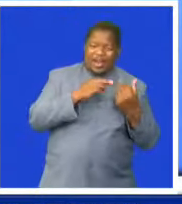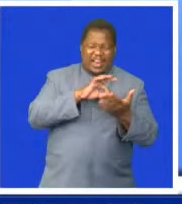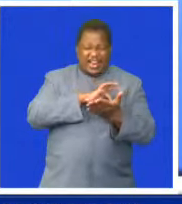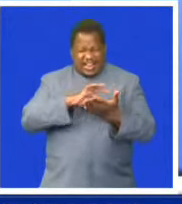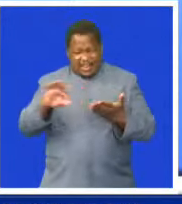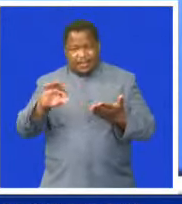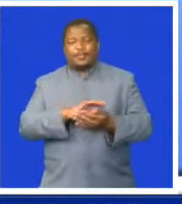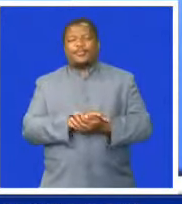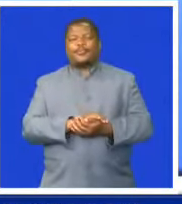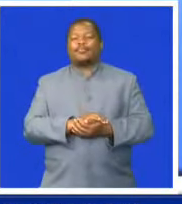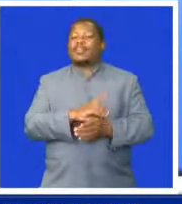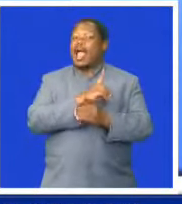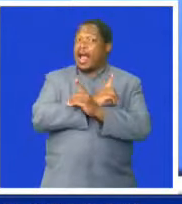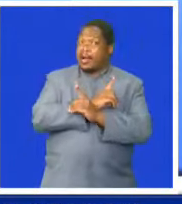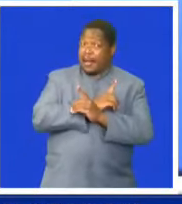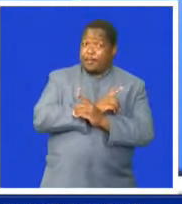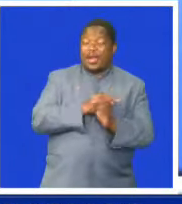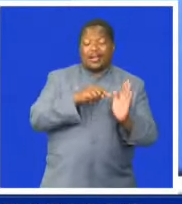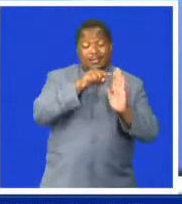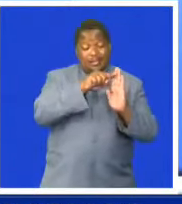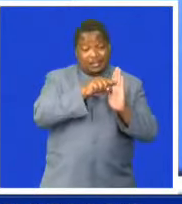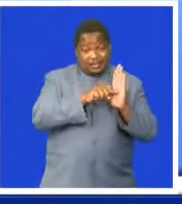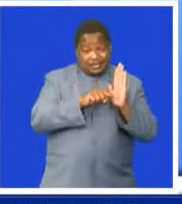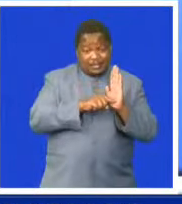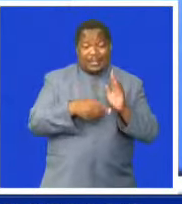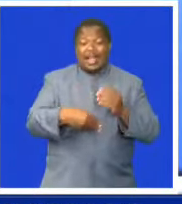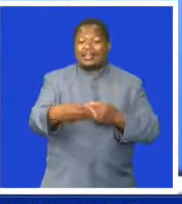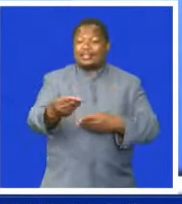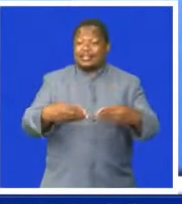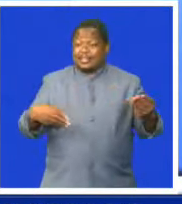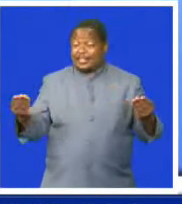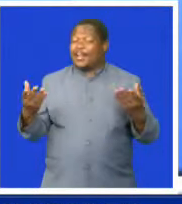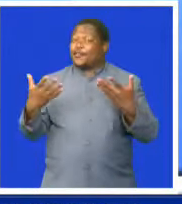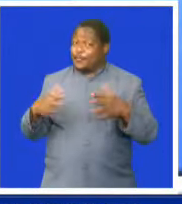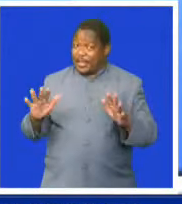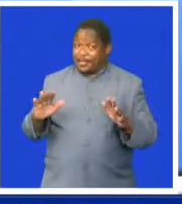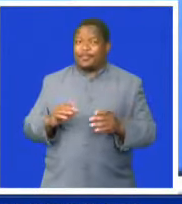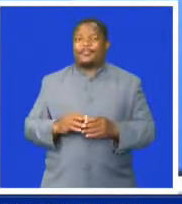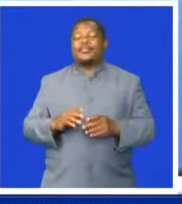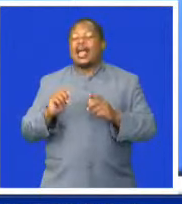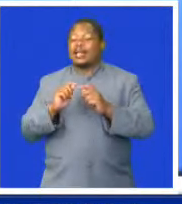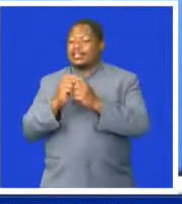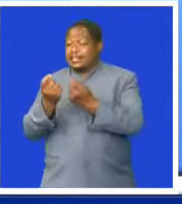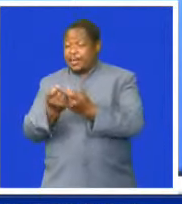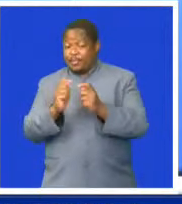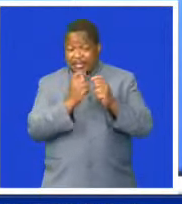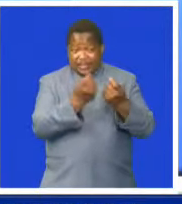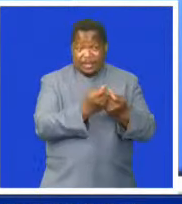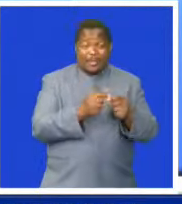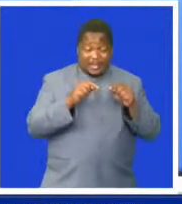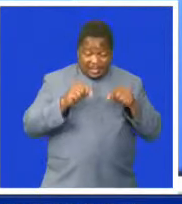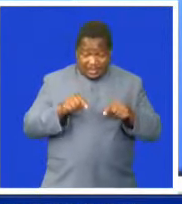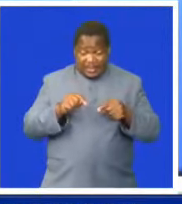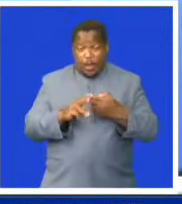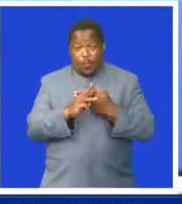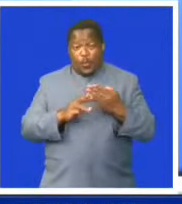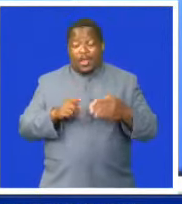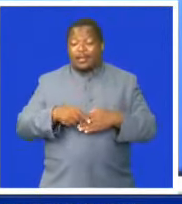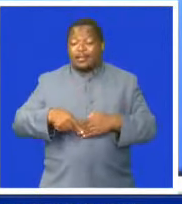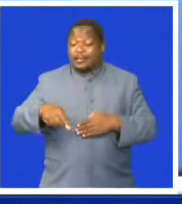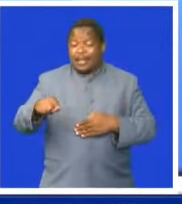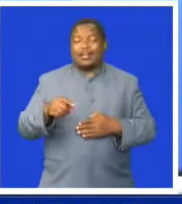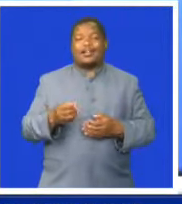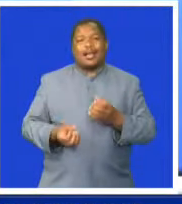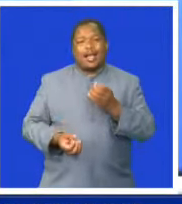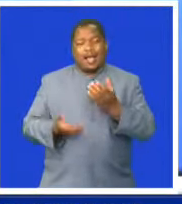lamaningi awo abheke ukuthi acale kuleli viki kutilolonga kanike lamanye sekavele acalile. Lobekela umsakazo weSwatini TV kumdlalo ngiphathiswa